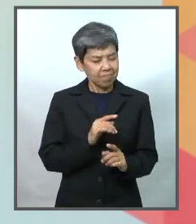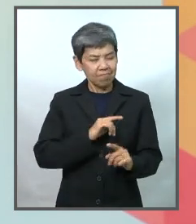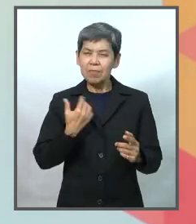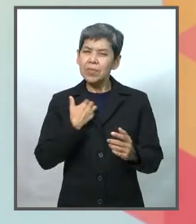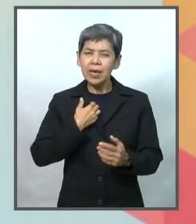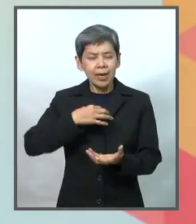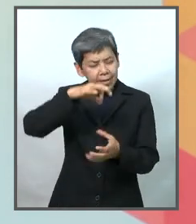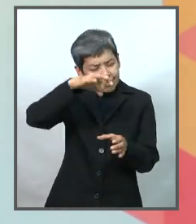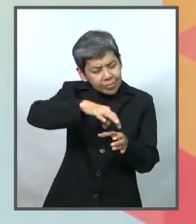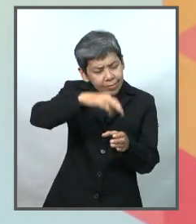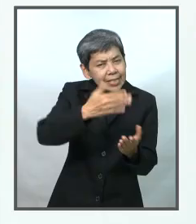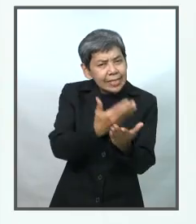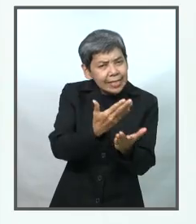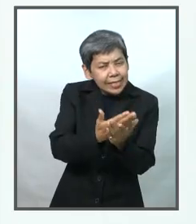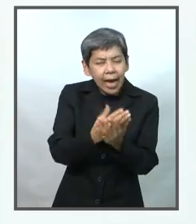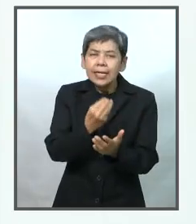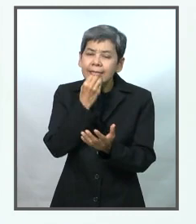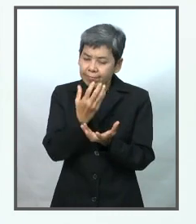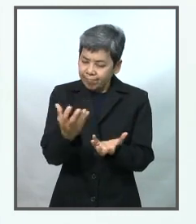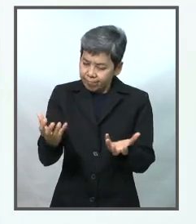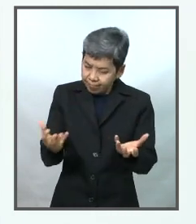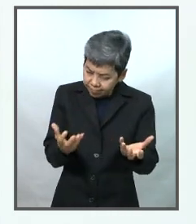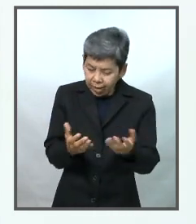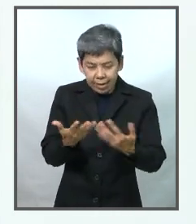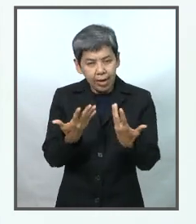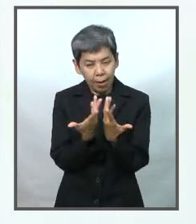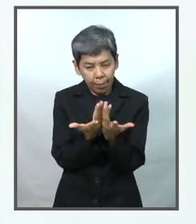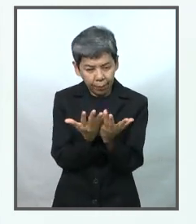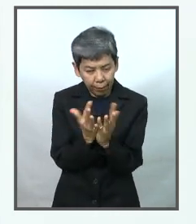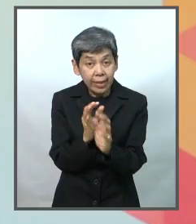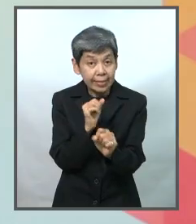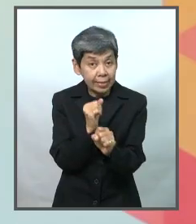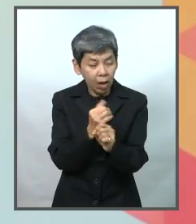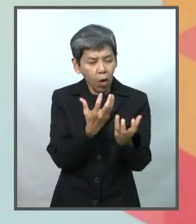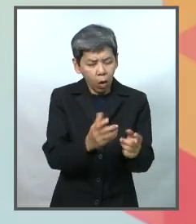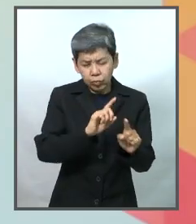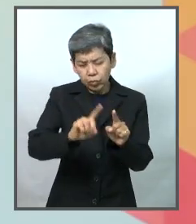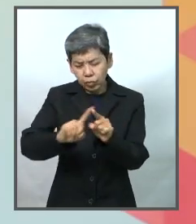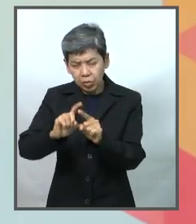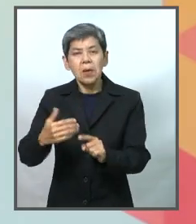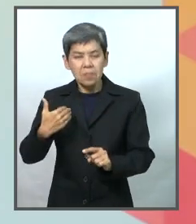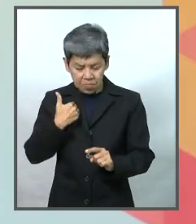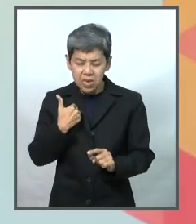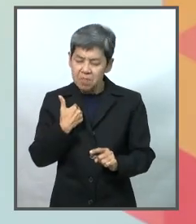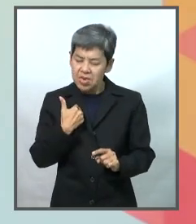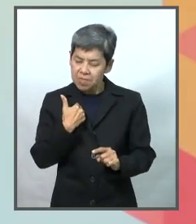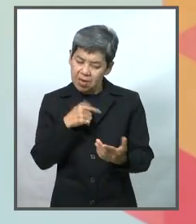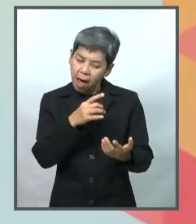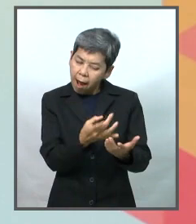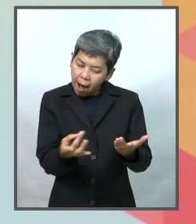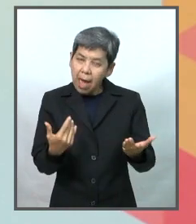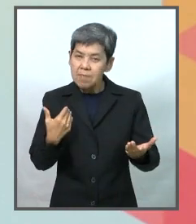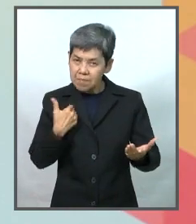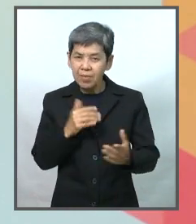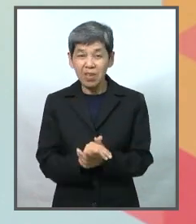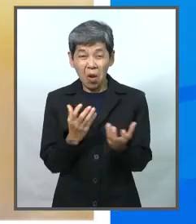ะครับไม่ว่าจะเป็นกระปุกออมสินเป็นอาหารการกินเป็นเครื่องสารเป็นต่างสินค้าต่างๆเหล่านี้มีสตอรี่มีเรื่องราวอยู่ในสินค้า